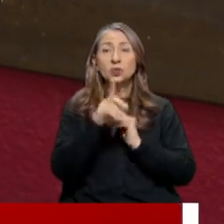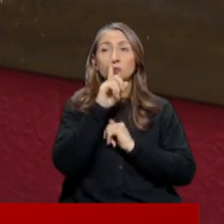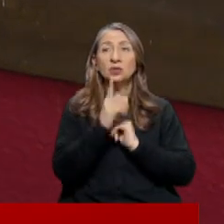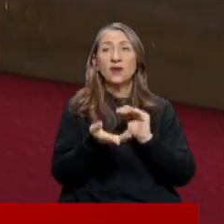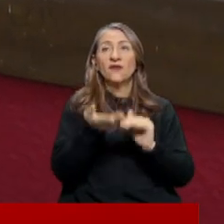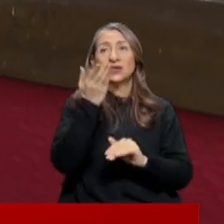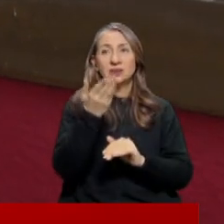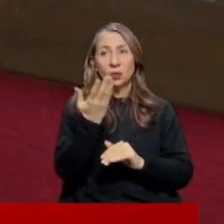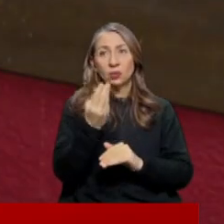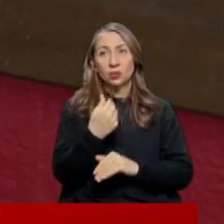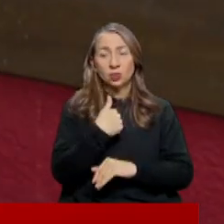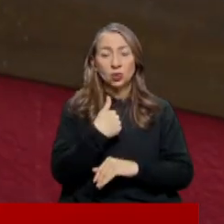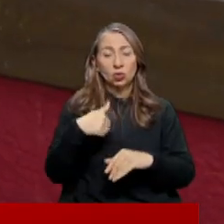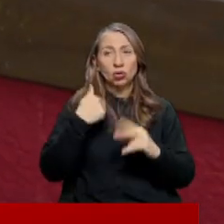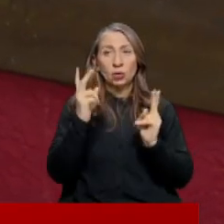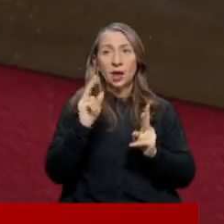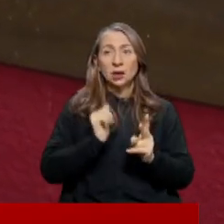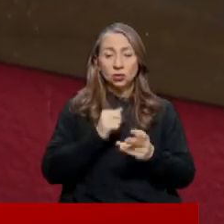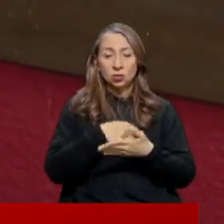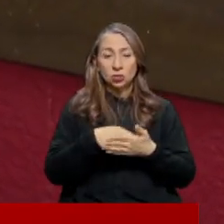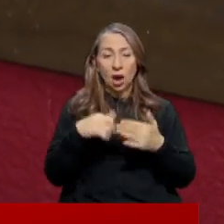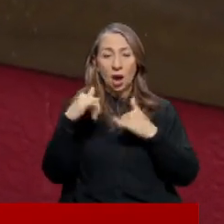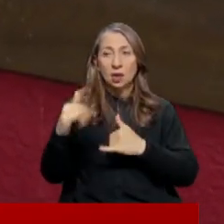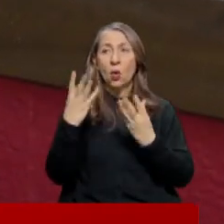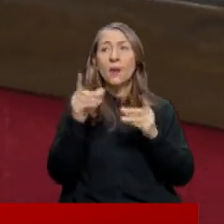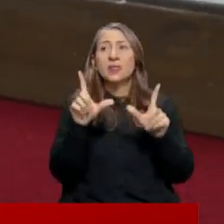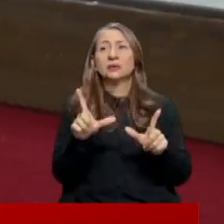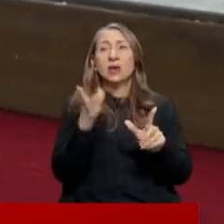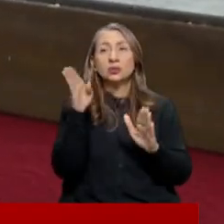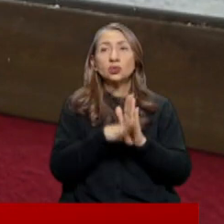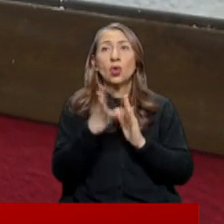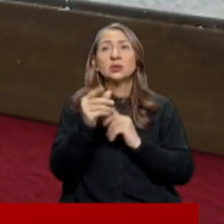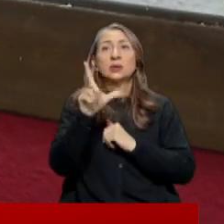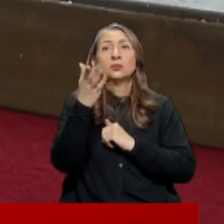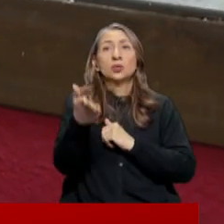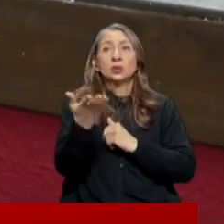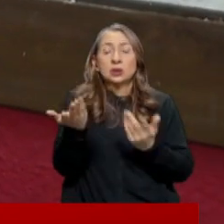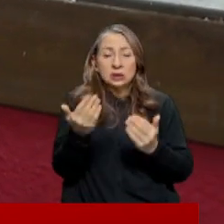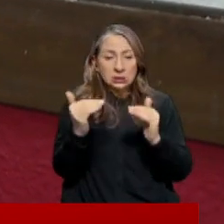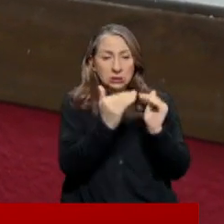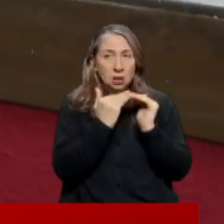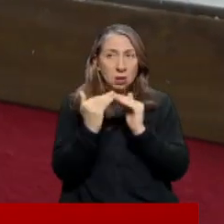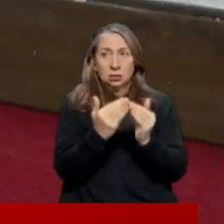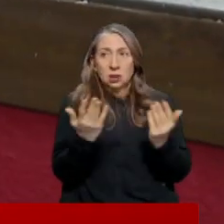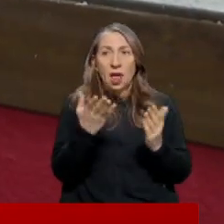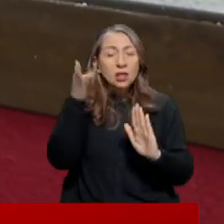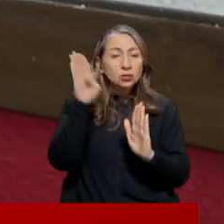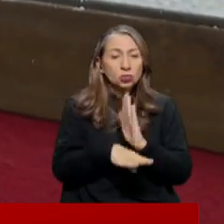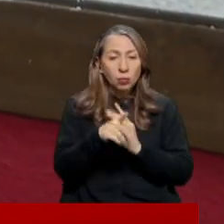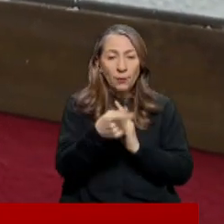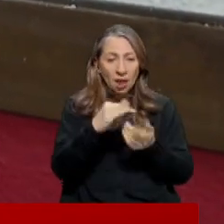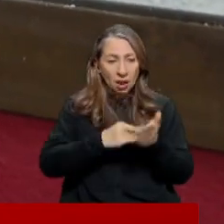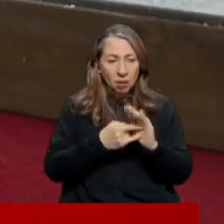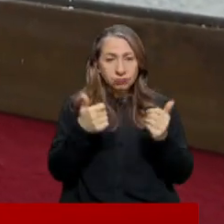lira üstü oldu. Normalde asgari ücretle aynı almamız lazım. Yani en düşüğü bu olması lazım. Zaten standart belli. En düşük bu